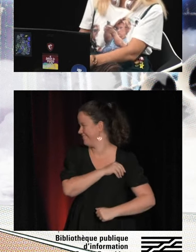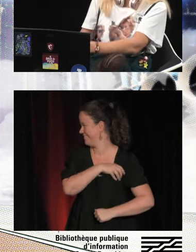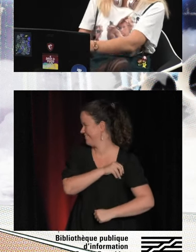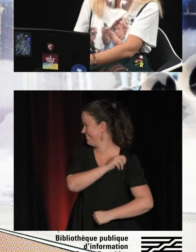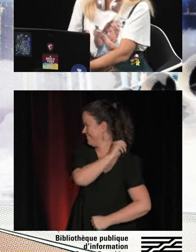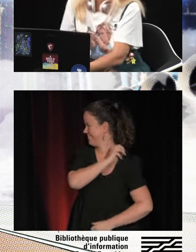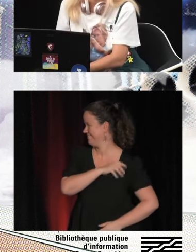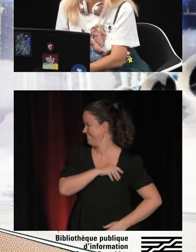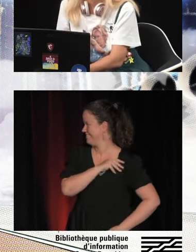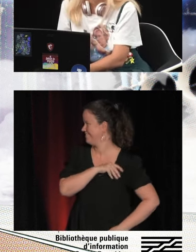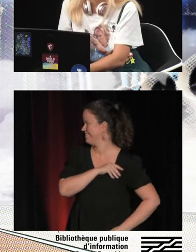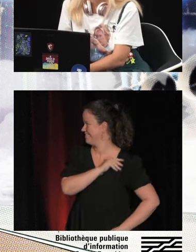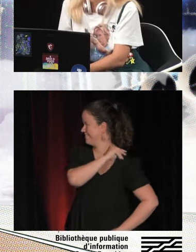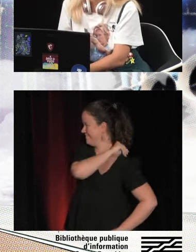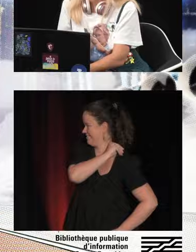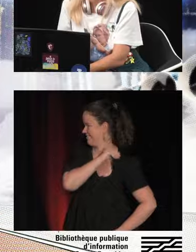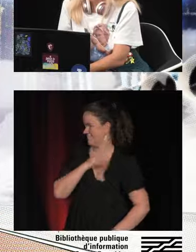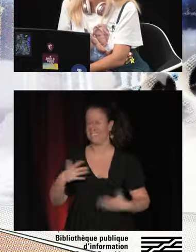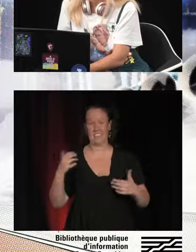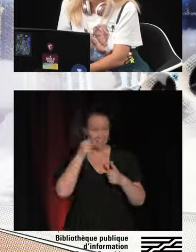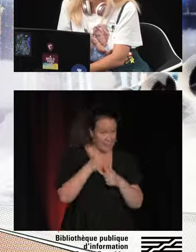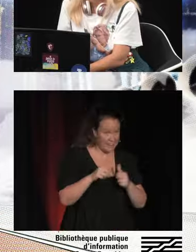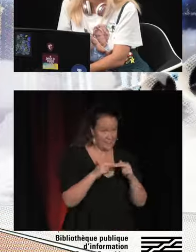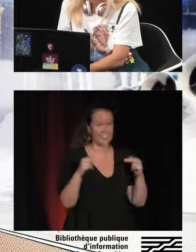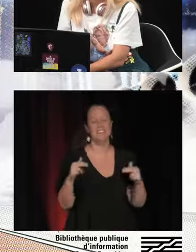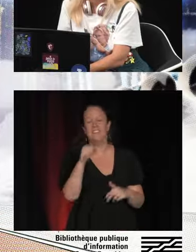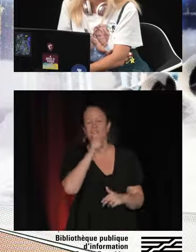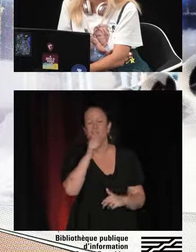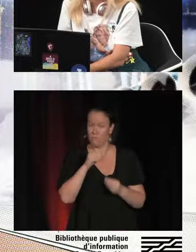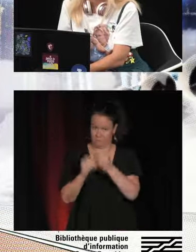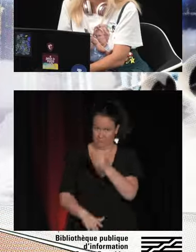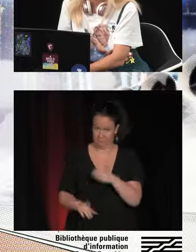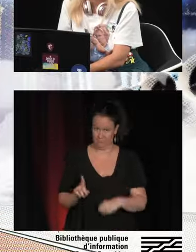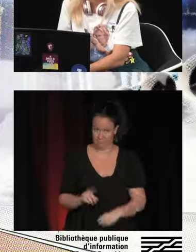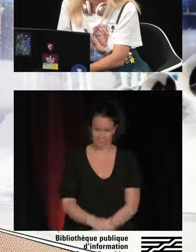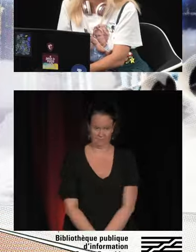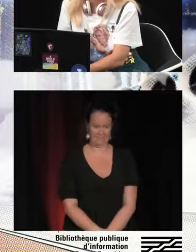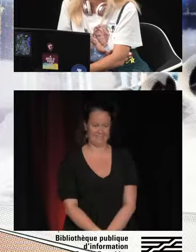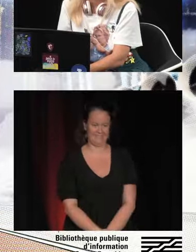Allez, on passe à l'orage. Donc là, rappelez-vous, on parle pas aux vieux.